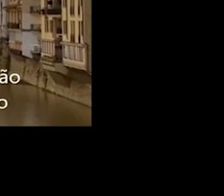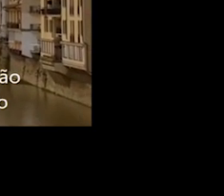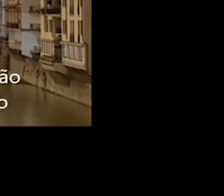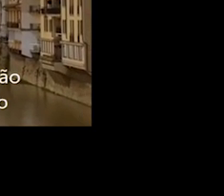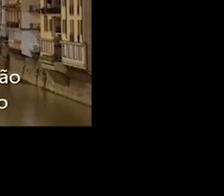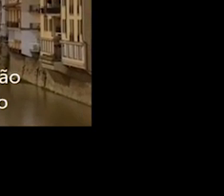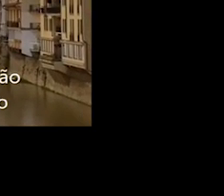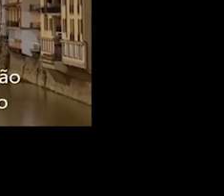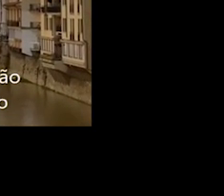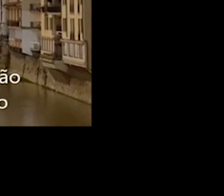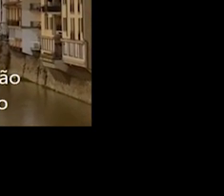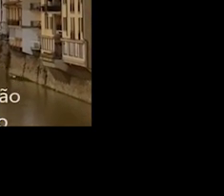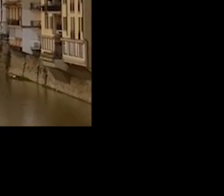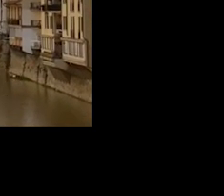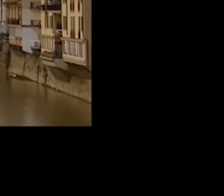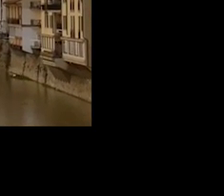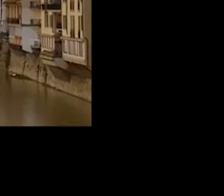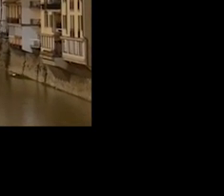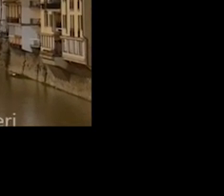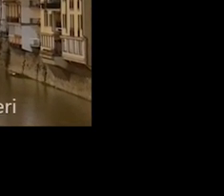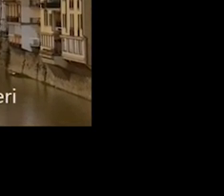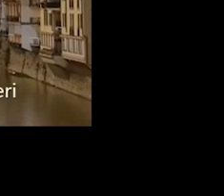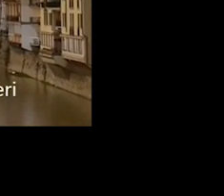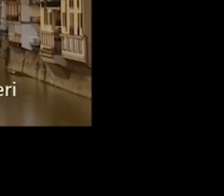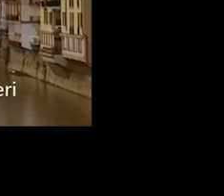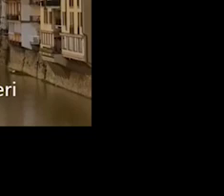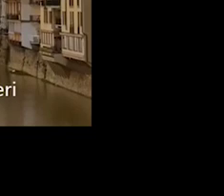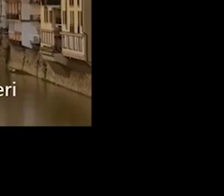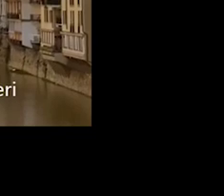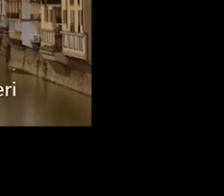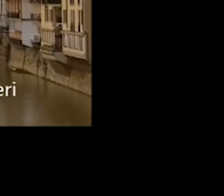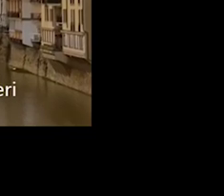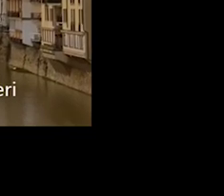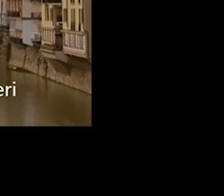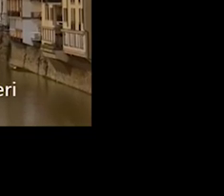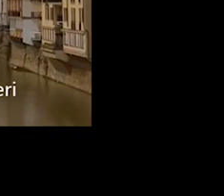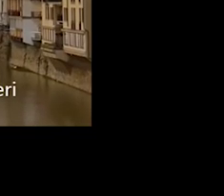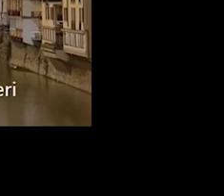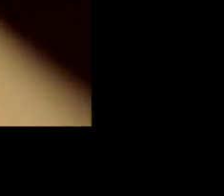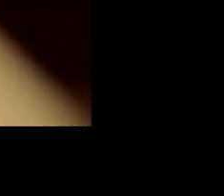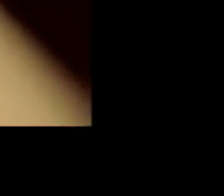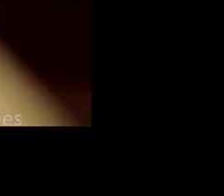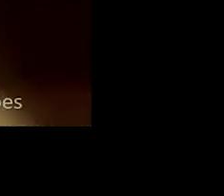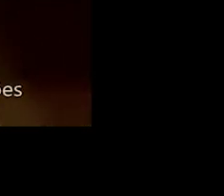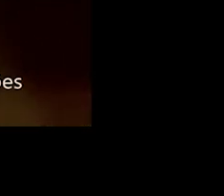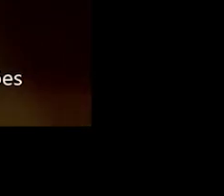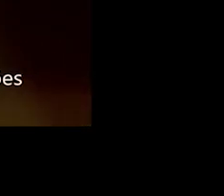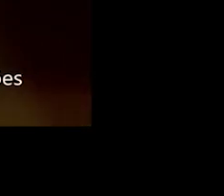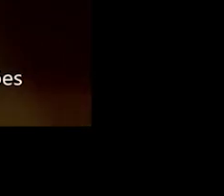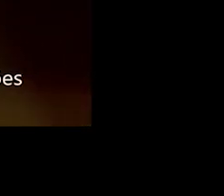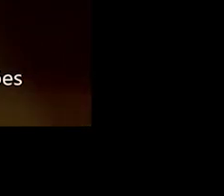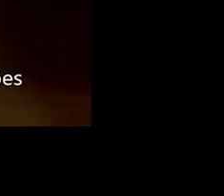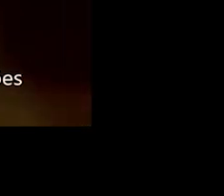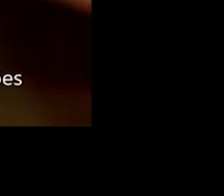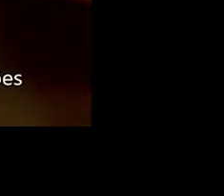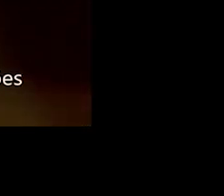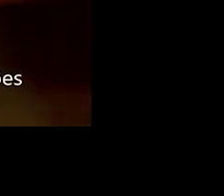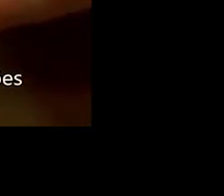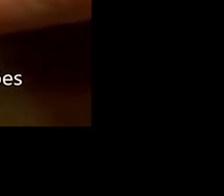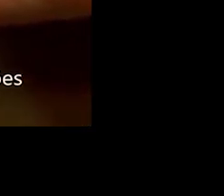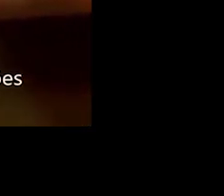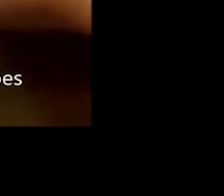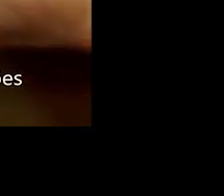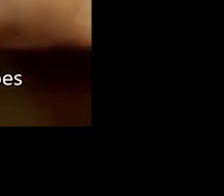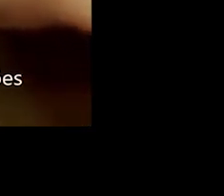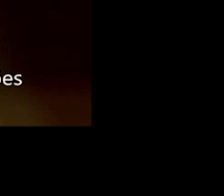della Lingua Italiana nel Mondo, che quest'anno è dedicata al grande poeta Dante Alighieri, oppure la Settimana